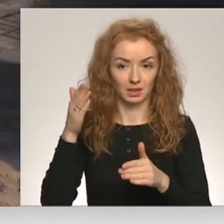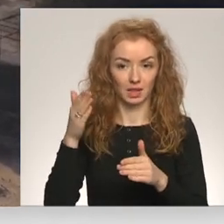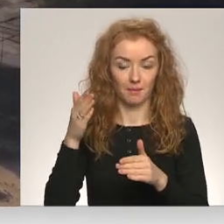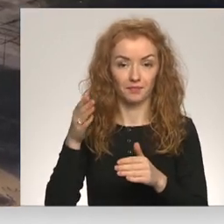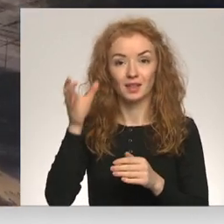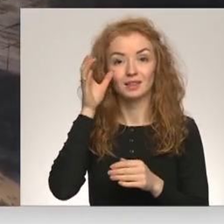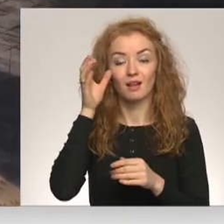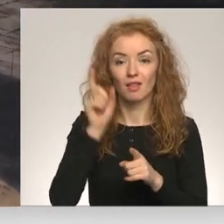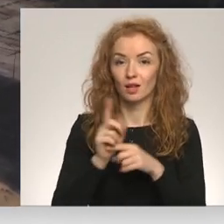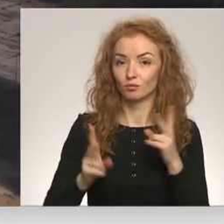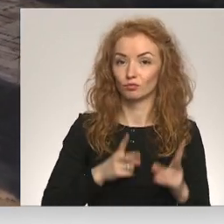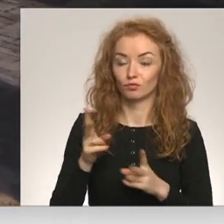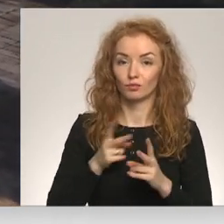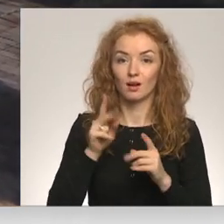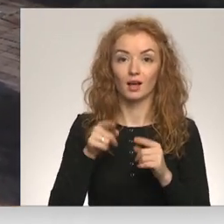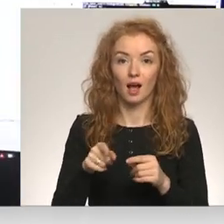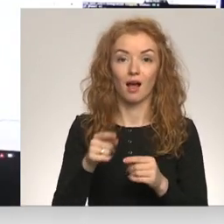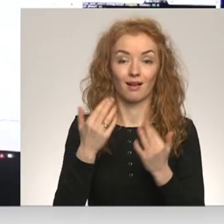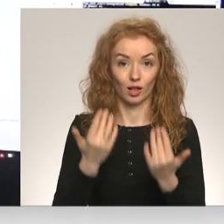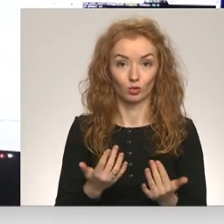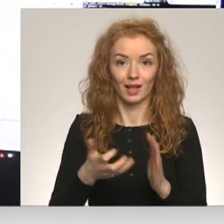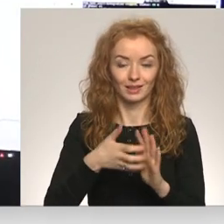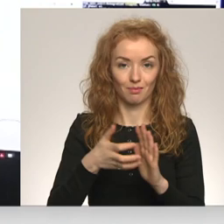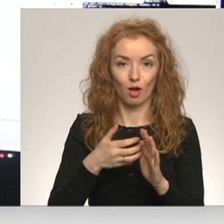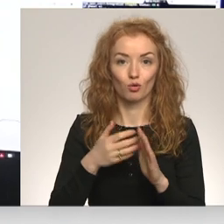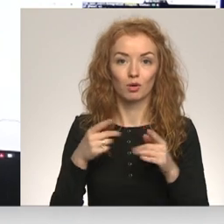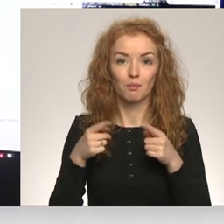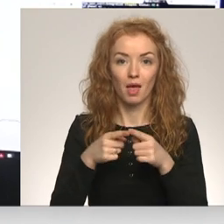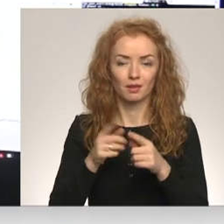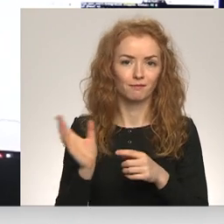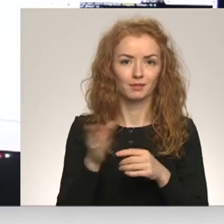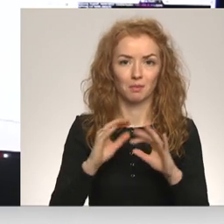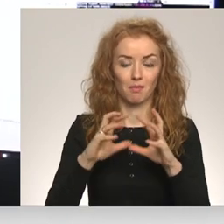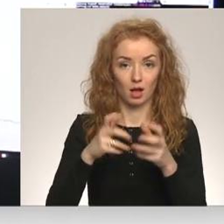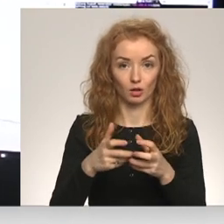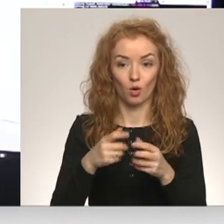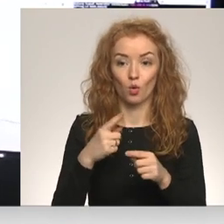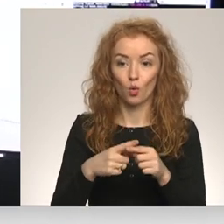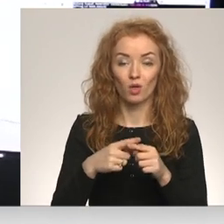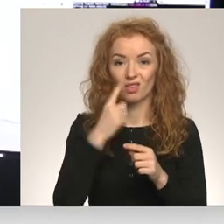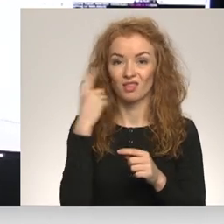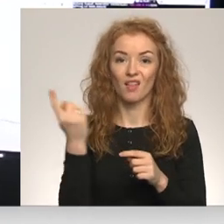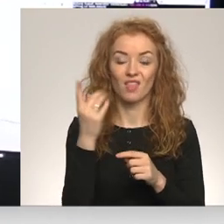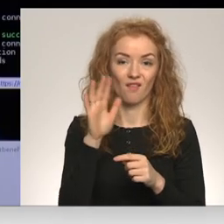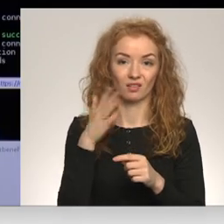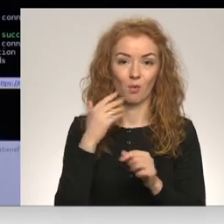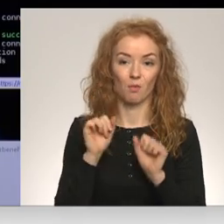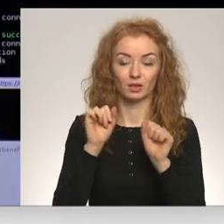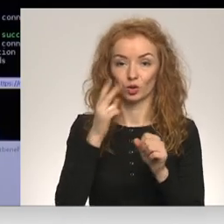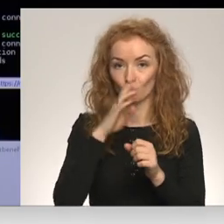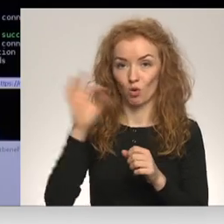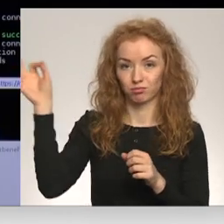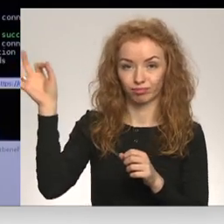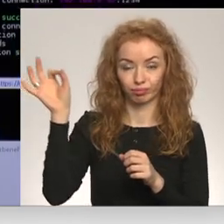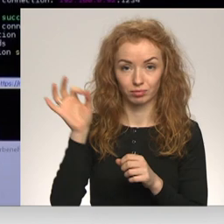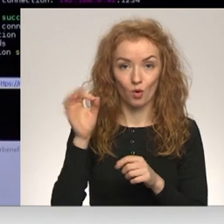Zinātnieks iedvesmoja tas, ka rezultāts kalpotu starptautiskiem mērķiem, jo aizsardzībai no bīstamiem kosmosa objektiem nav pasargāta neviena valsts. Minētās